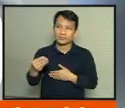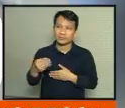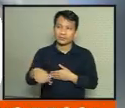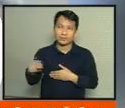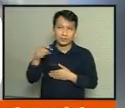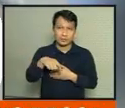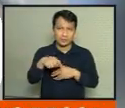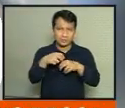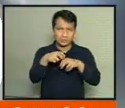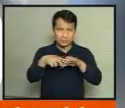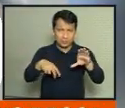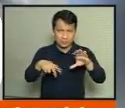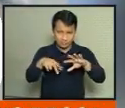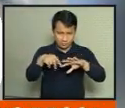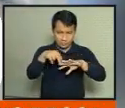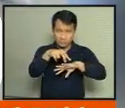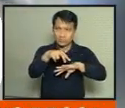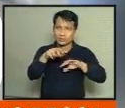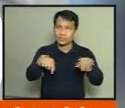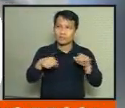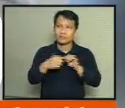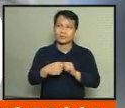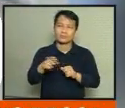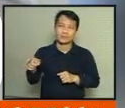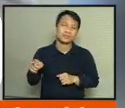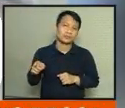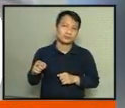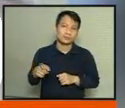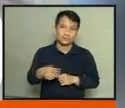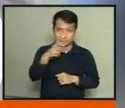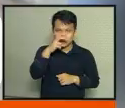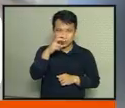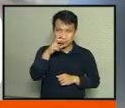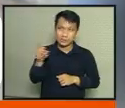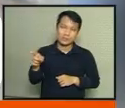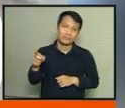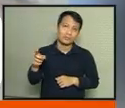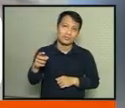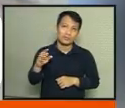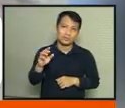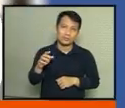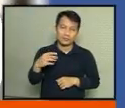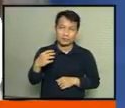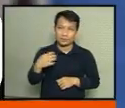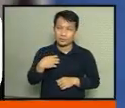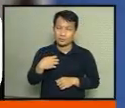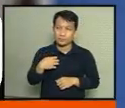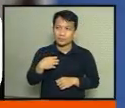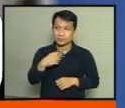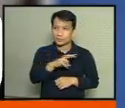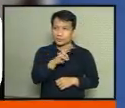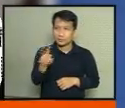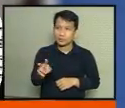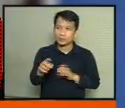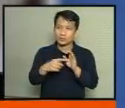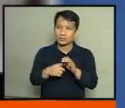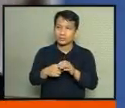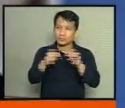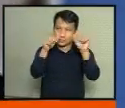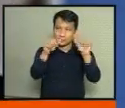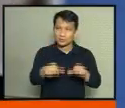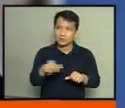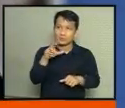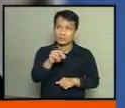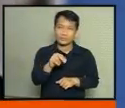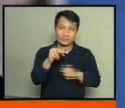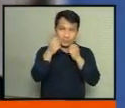sa hagdanan ng mall. Mm-hmm. Ganyan kalupit ang mga polis, Valenzuela. Kahapon nga, Chang, binida na sa social media na nagpaskil sila